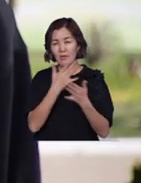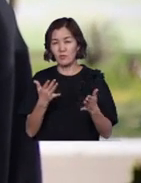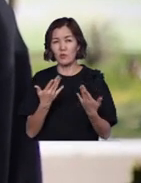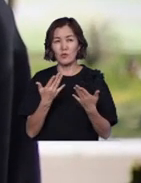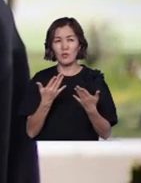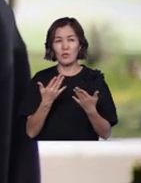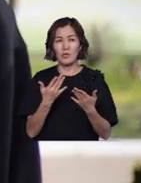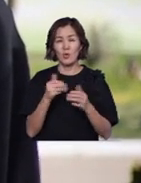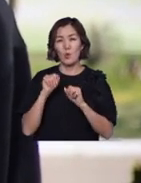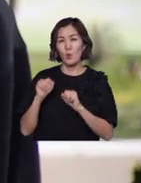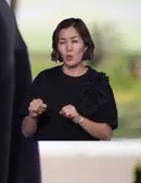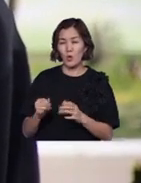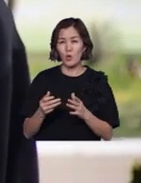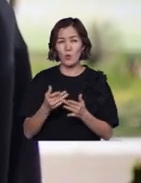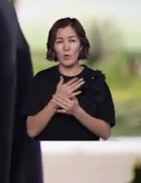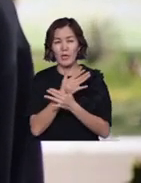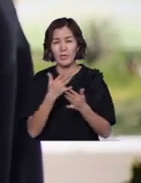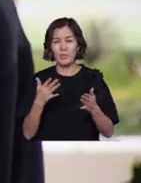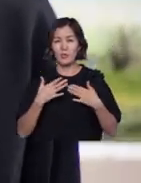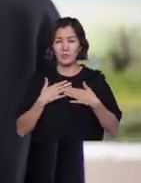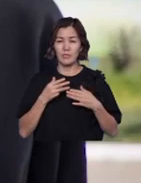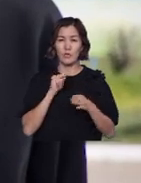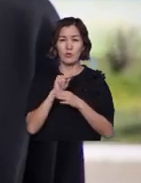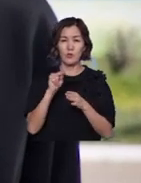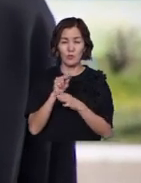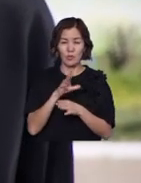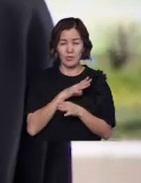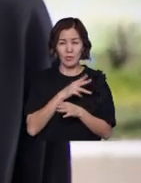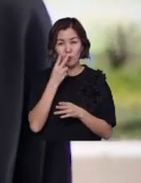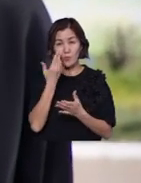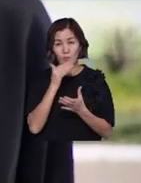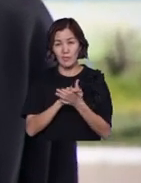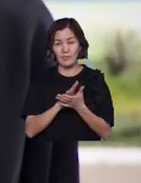борышты қорғау бәрін бізге үйретіп жатыр. Осыған қарай,